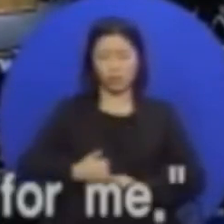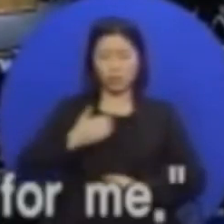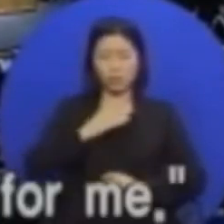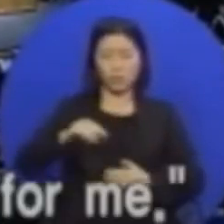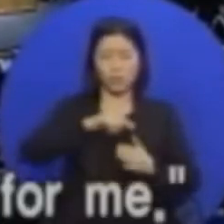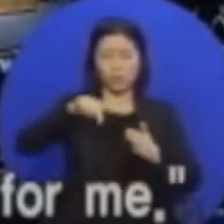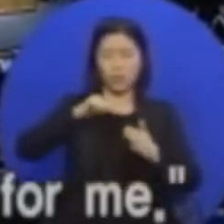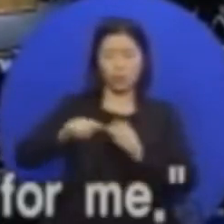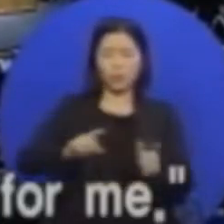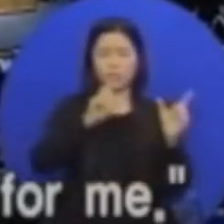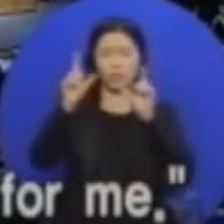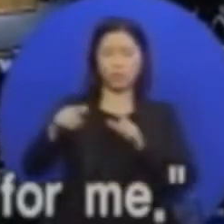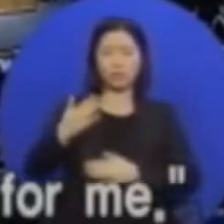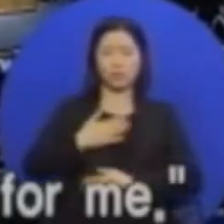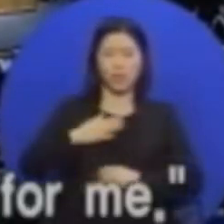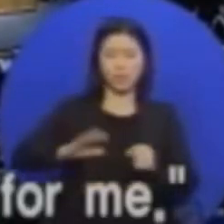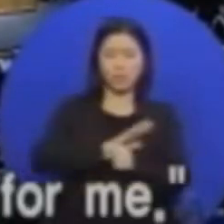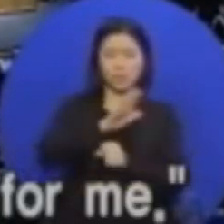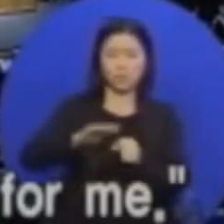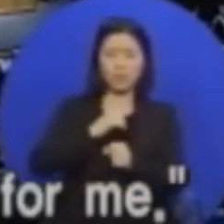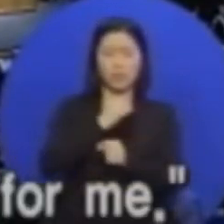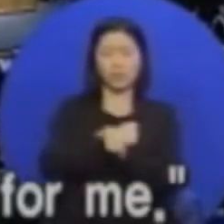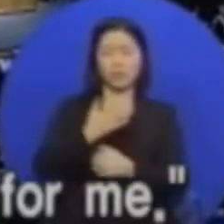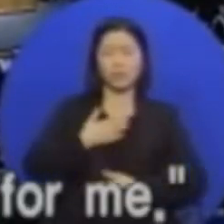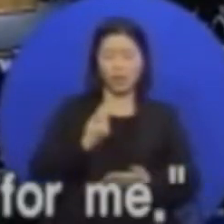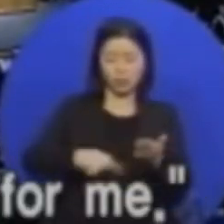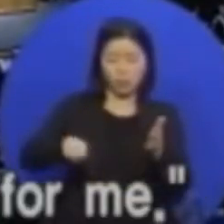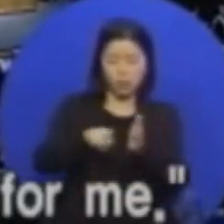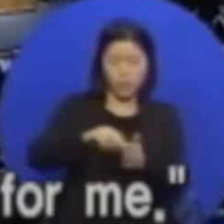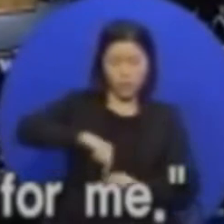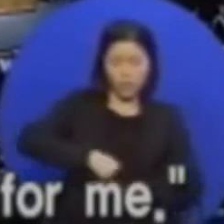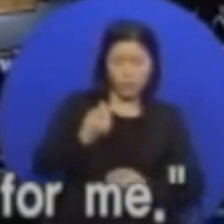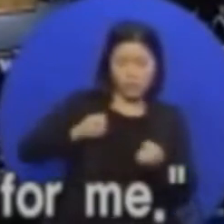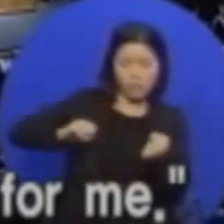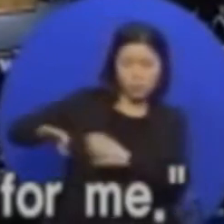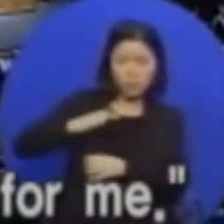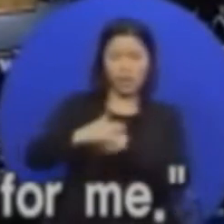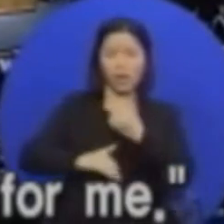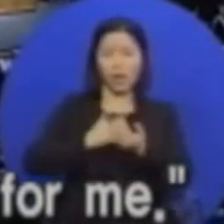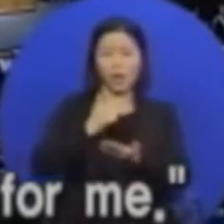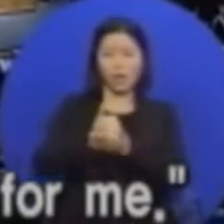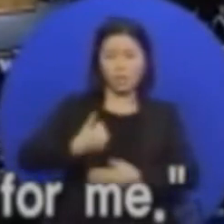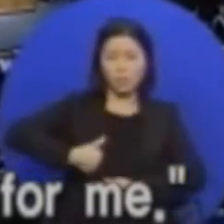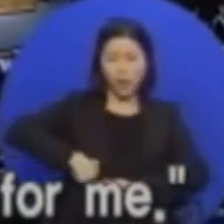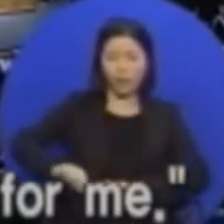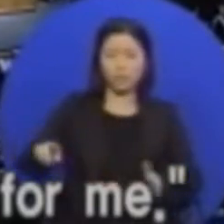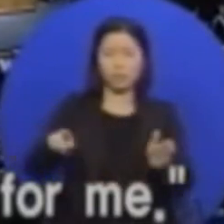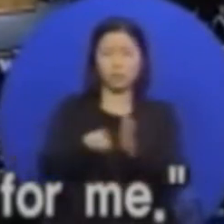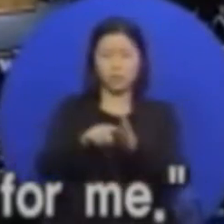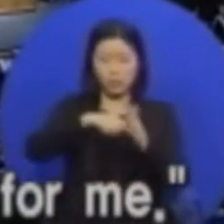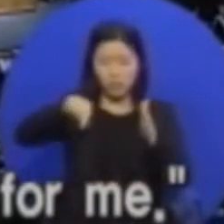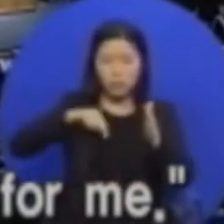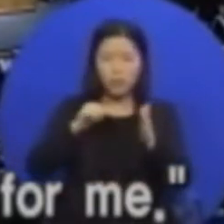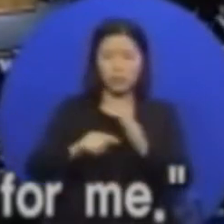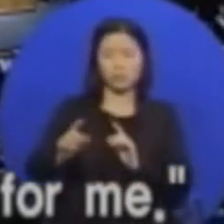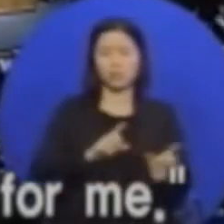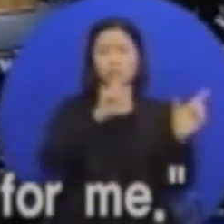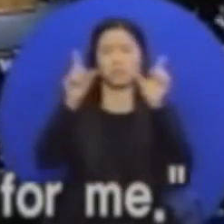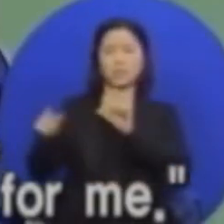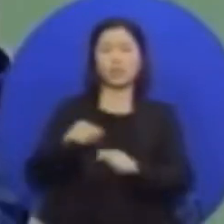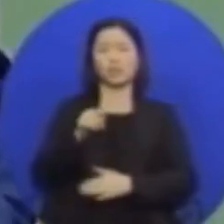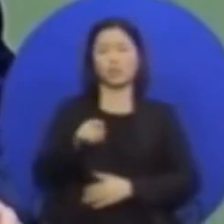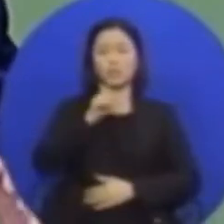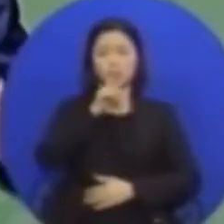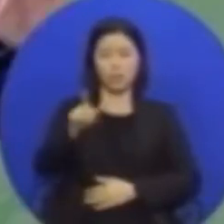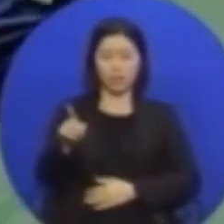나를 사랑하사 나를 위하여 자기 자신을 버리신 하나님의 아들을 믿는 믿음 안에서 사는 것이라